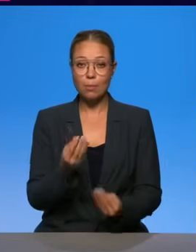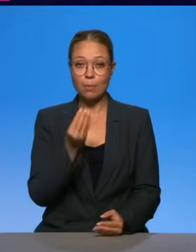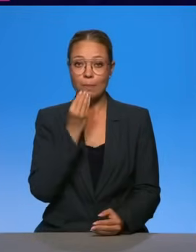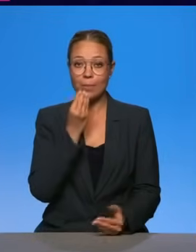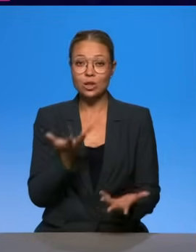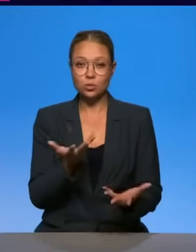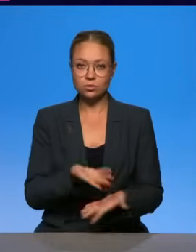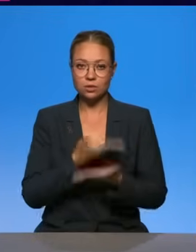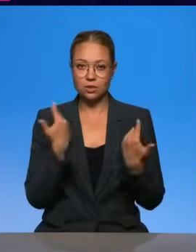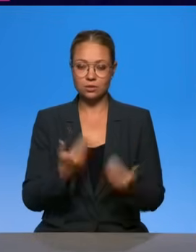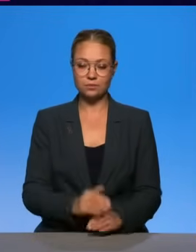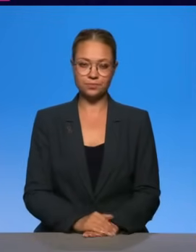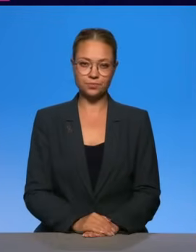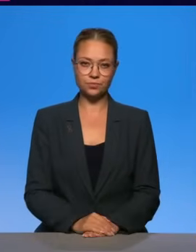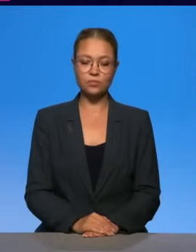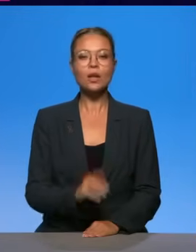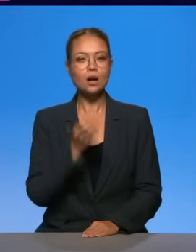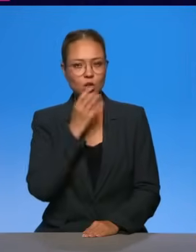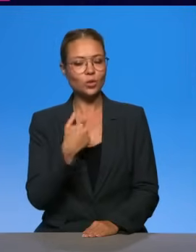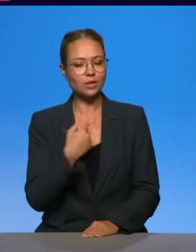Что могло бы вам помочь? Вот так спрошу.